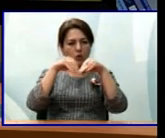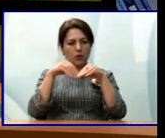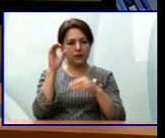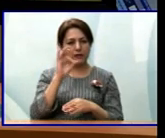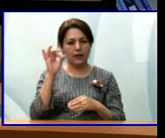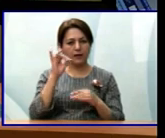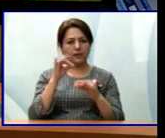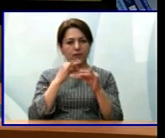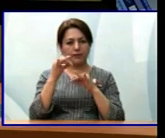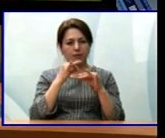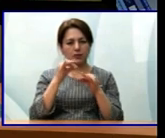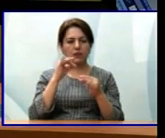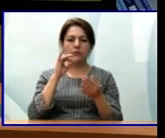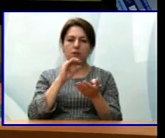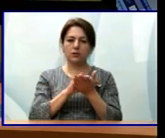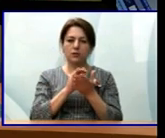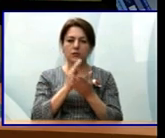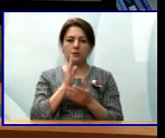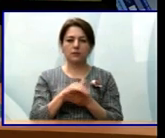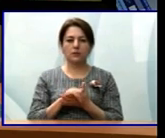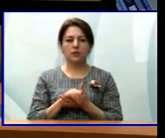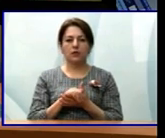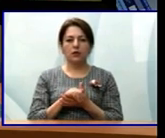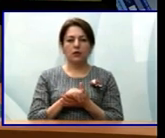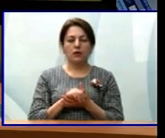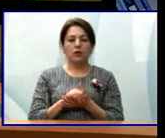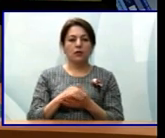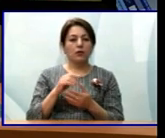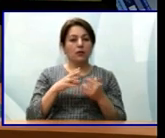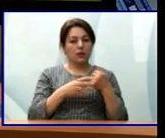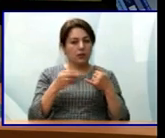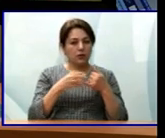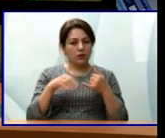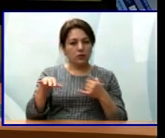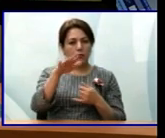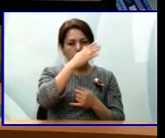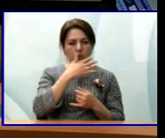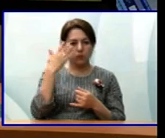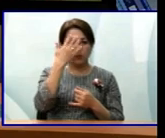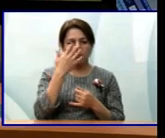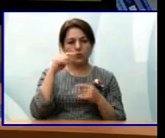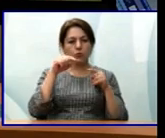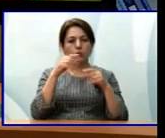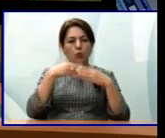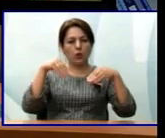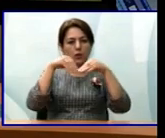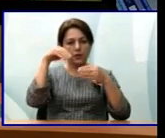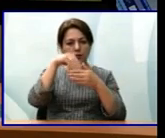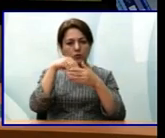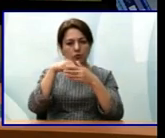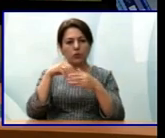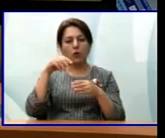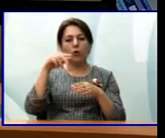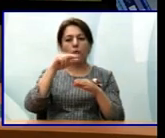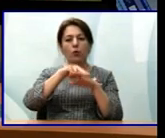oilasi mavzusi bilan tanishib chiqamiz. Yer yuzida mazkur oilaga kiruvchi